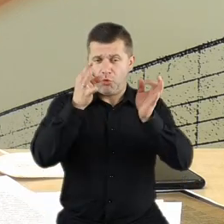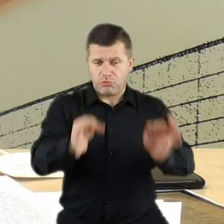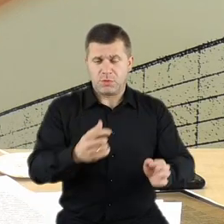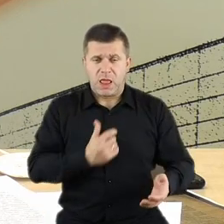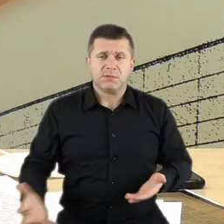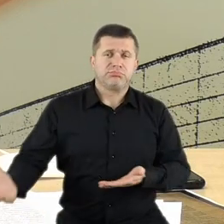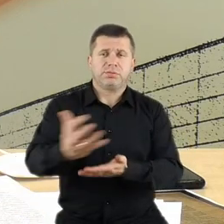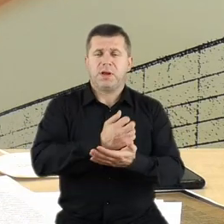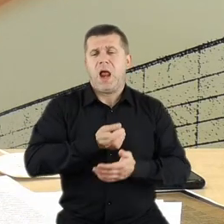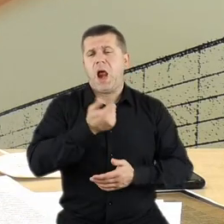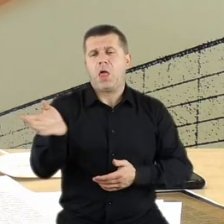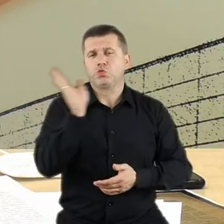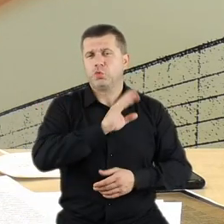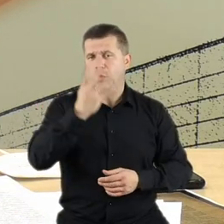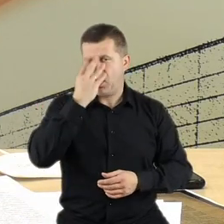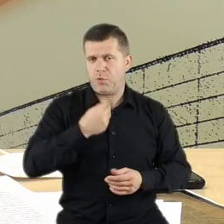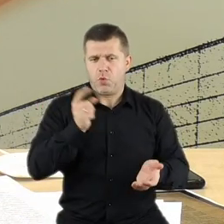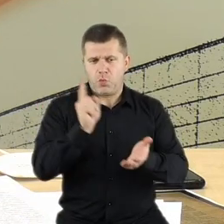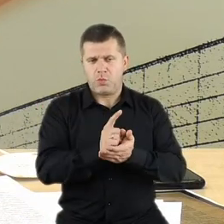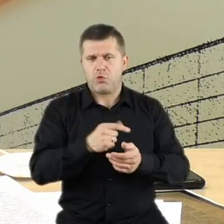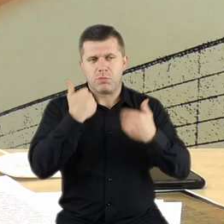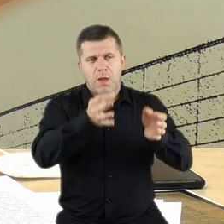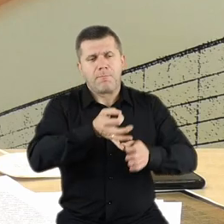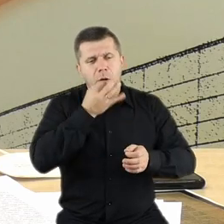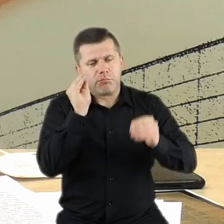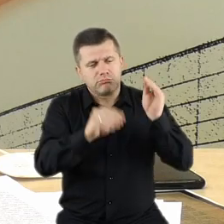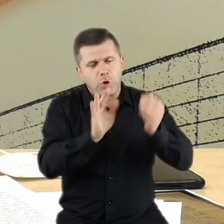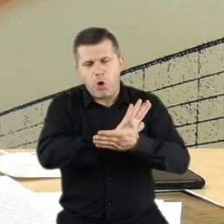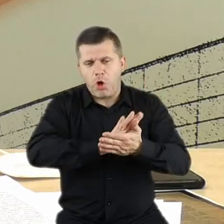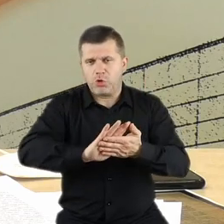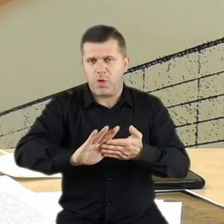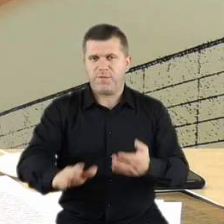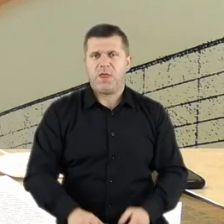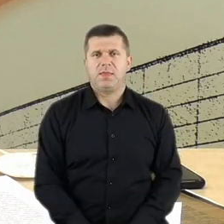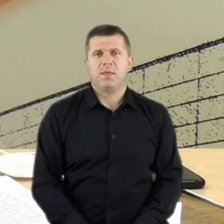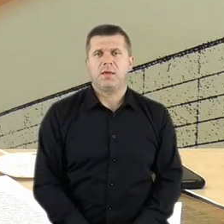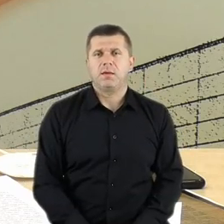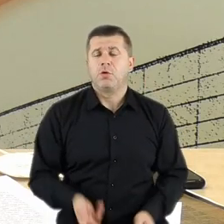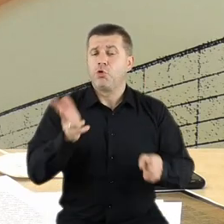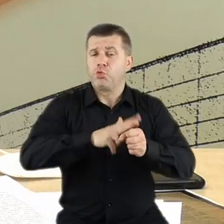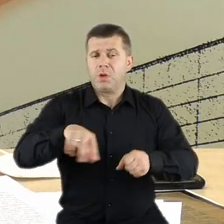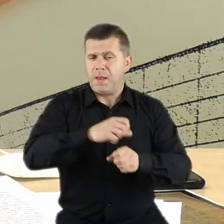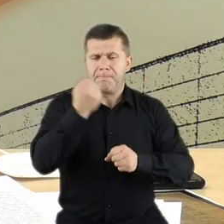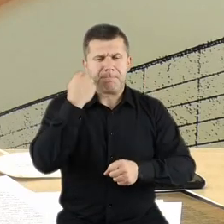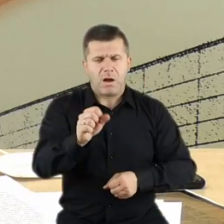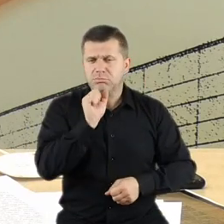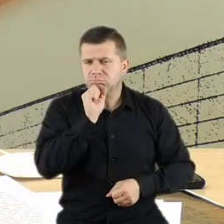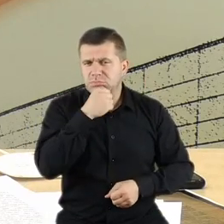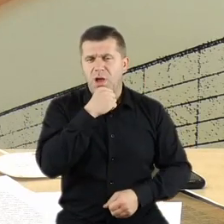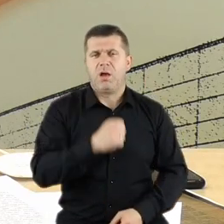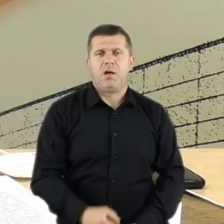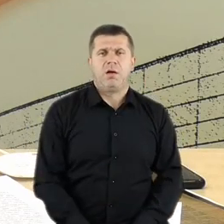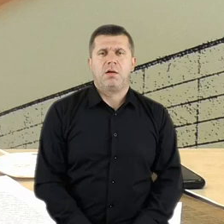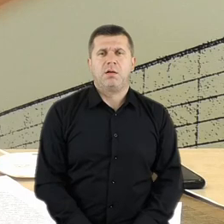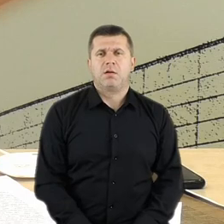obrazów Dałam do odnowienia no Niektóre są bardzo stare nam tam mi